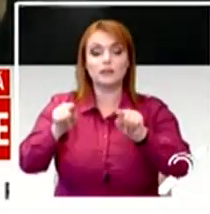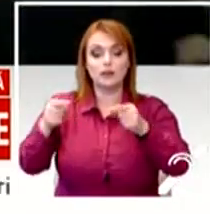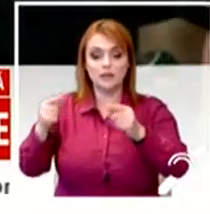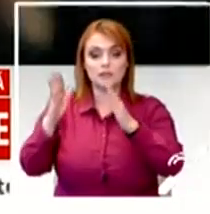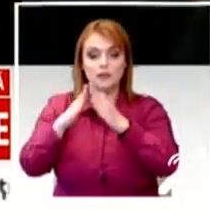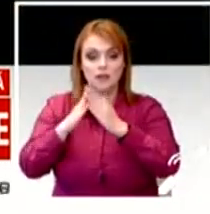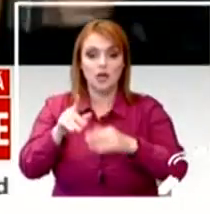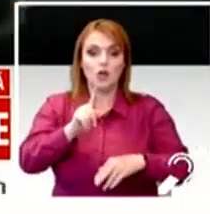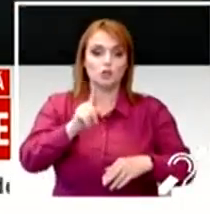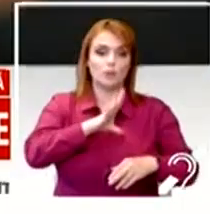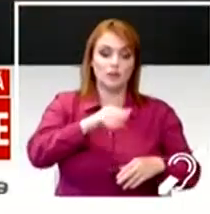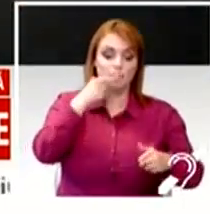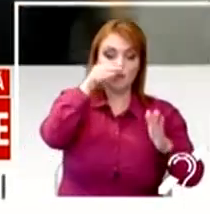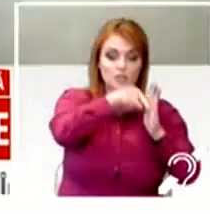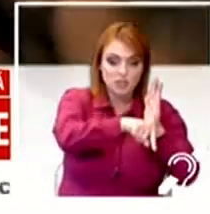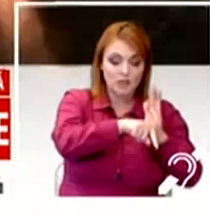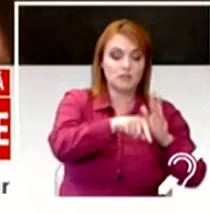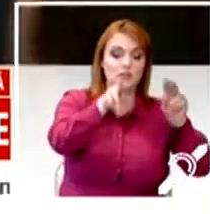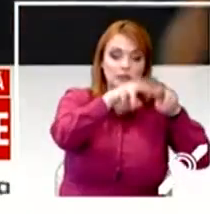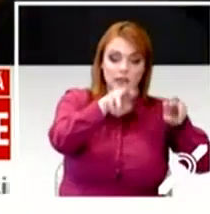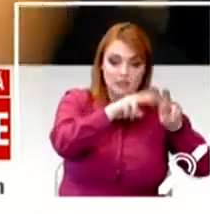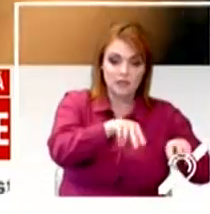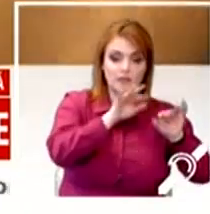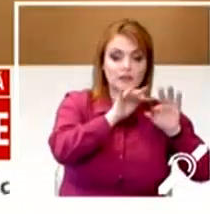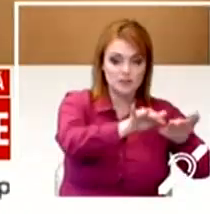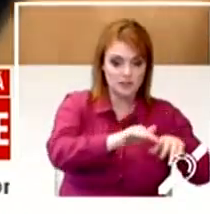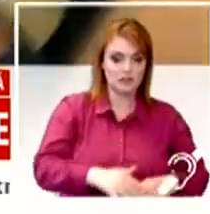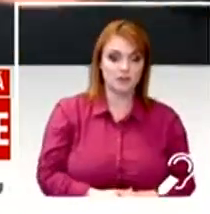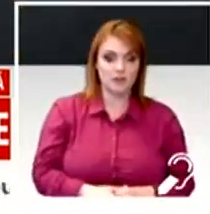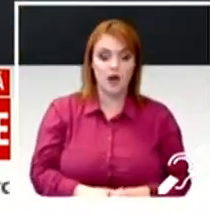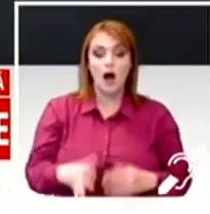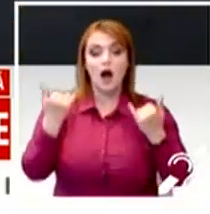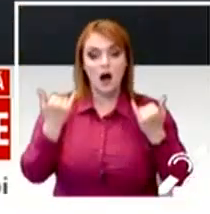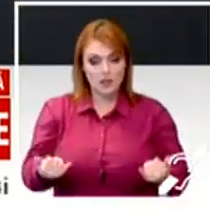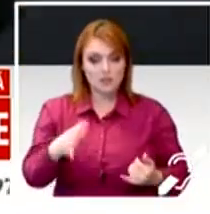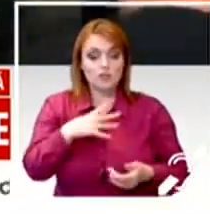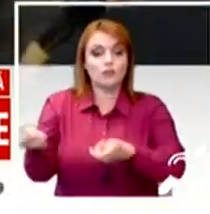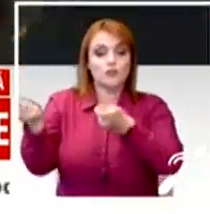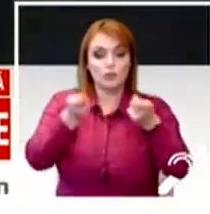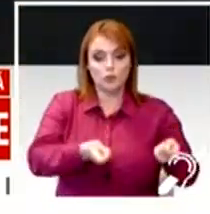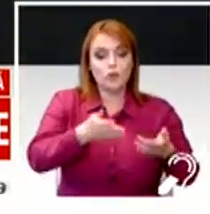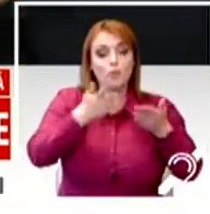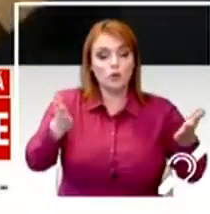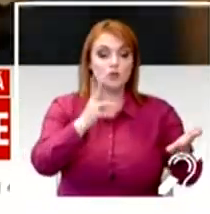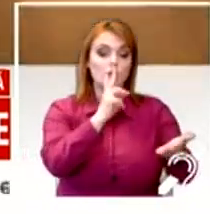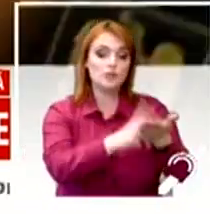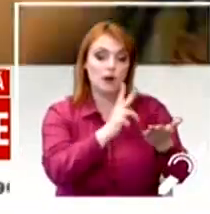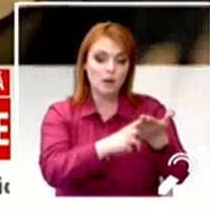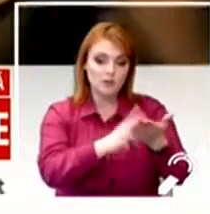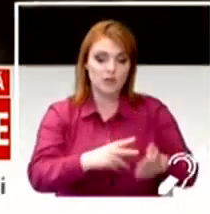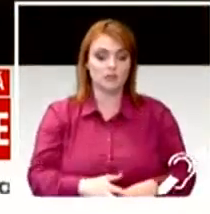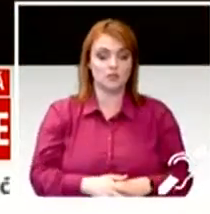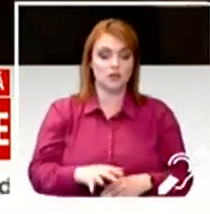mersul anchetei. Mai mult, potrivit acuzatorului, astăzi au fost prezentate probe noi care demonstrează acest